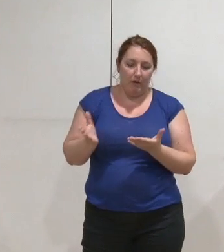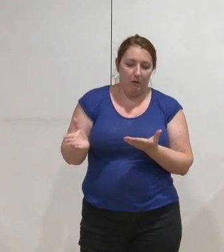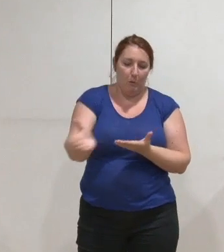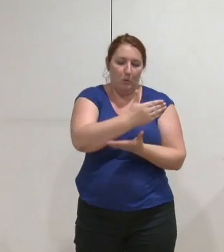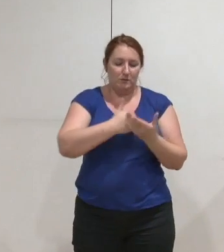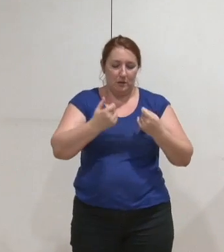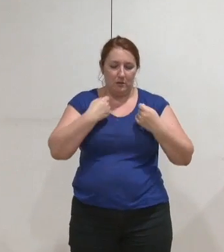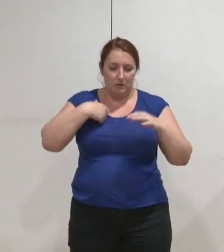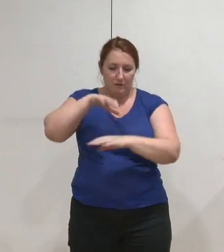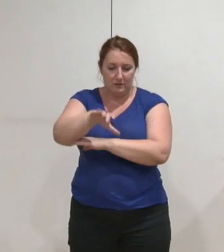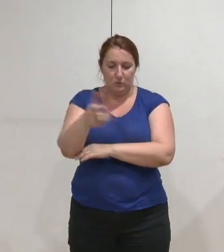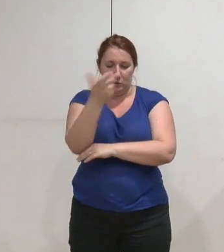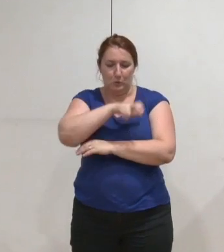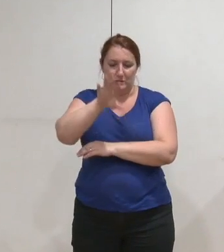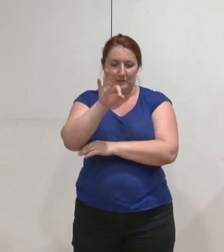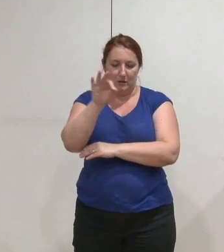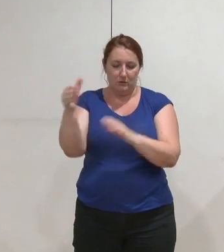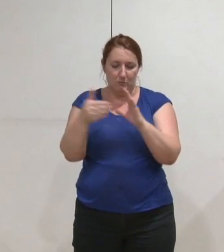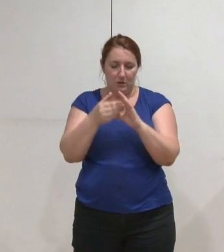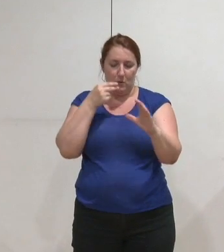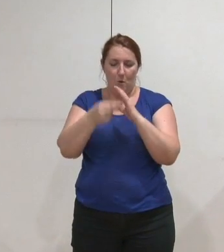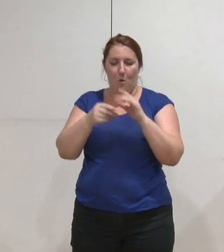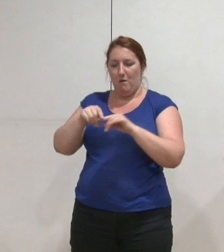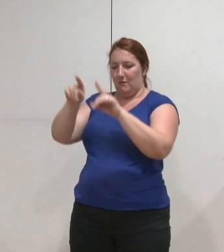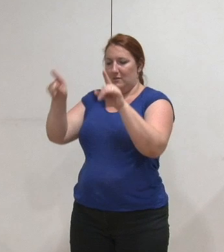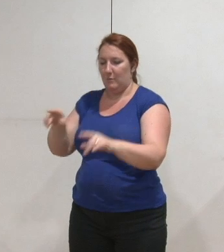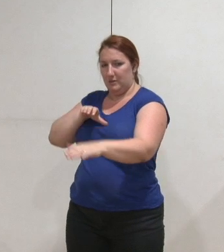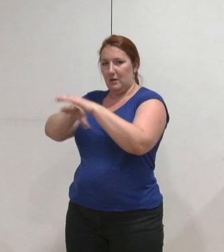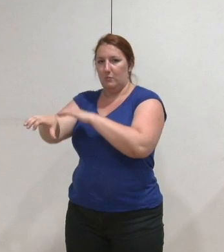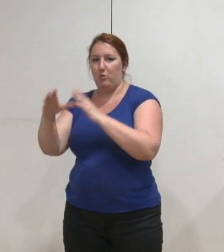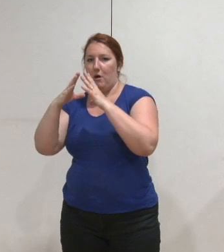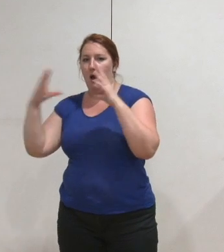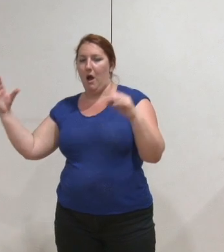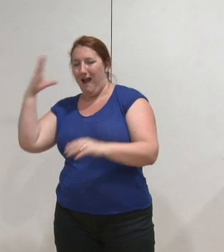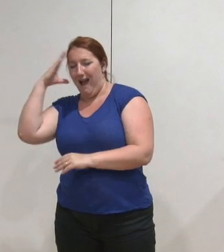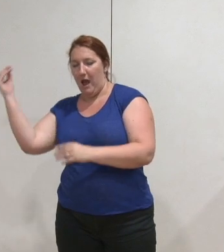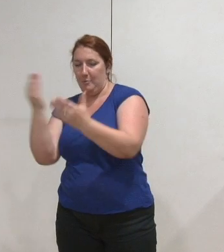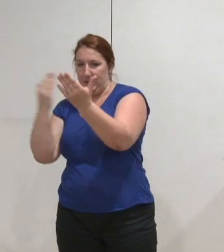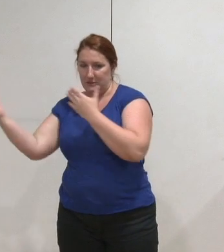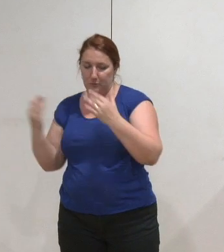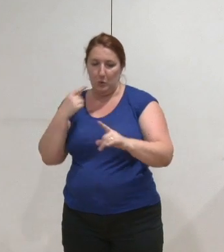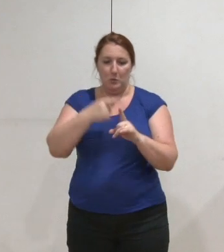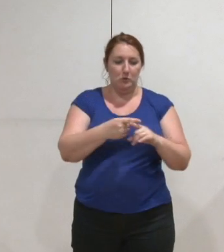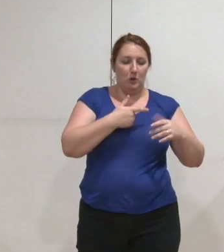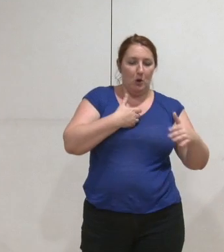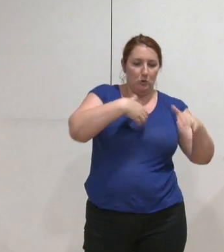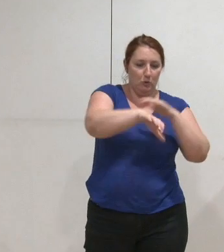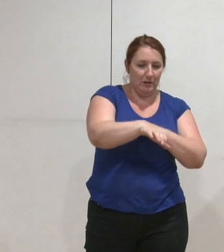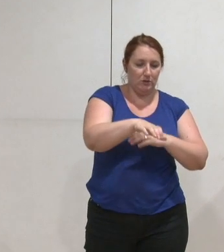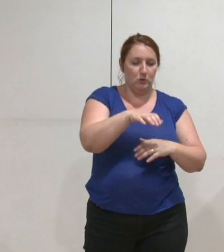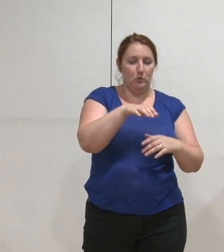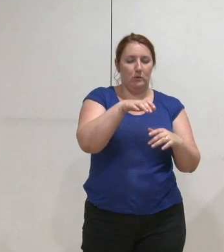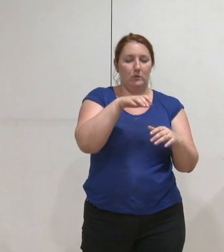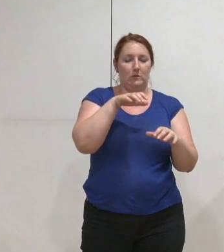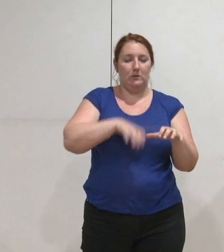350000 € de hital alpexo 520000 € de dotation territoriale 1,6 million